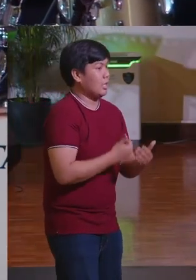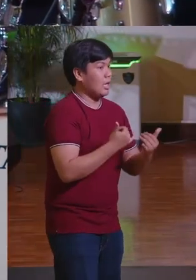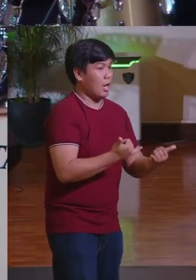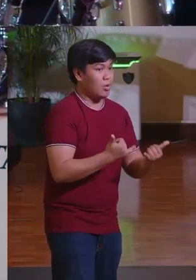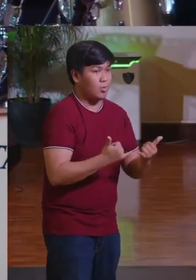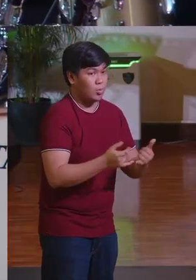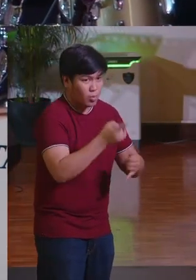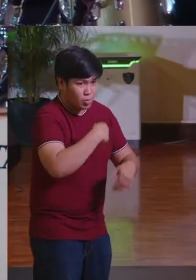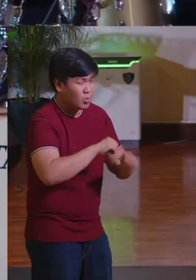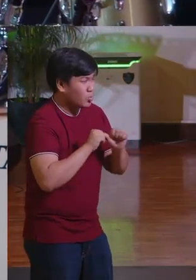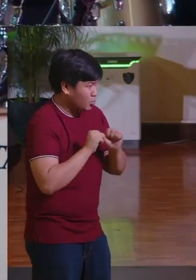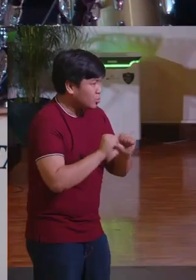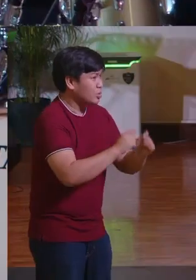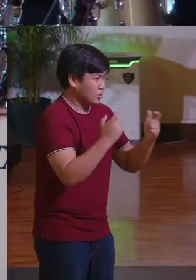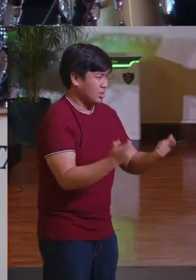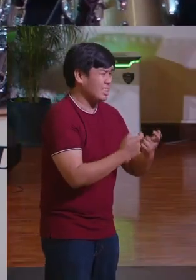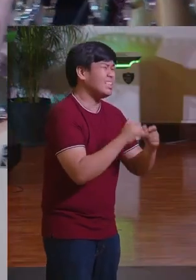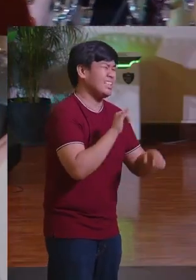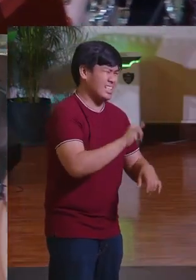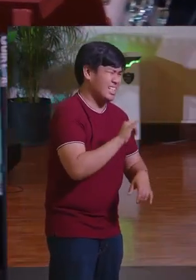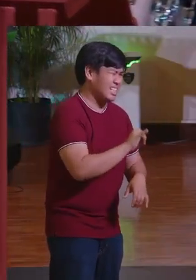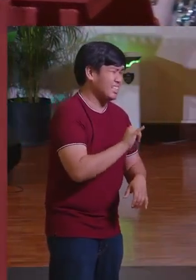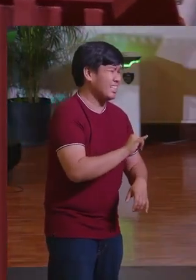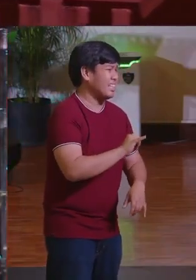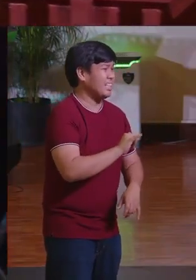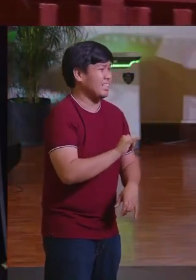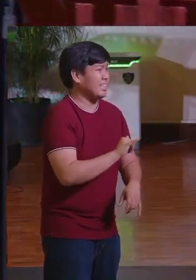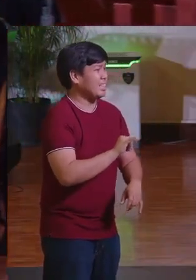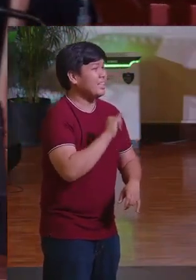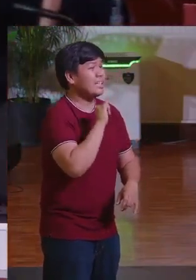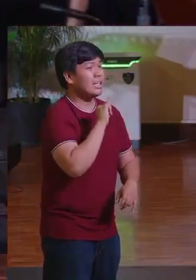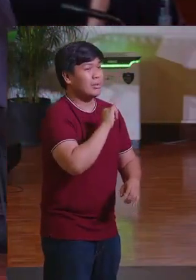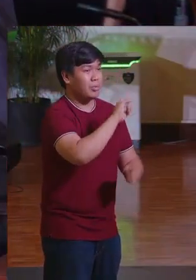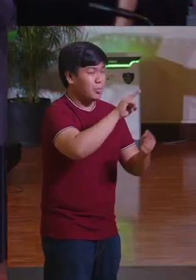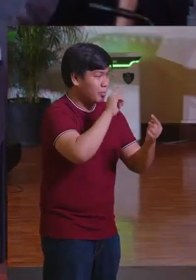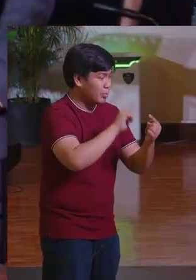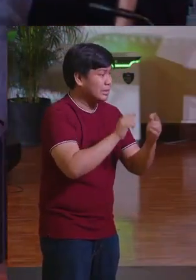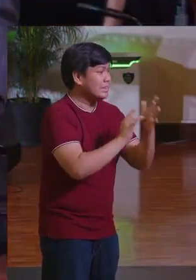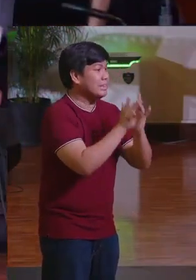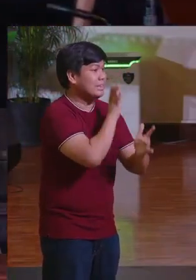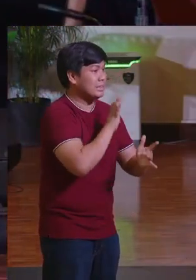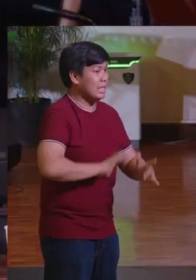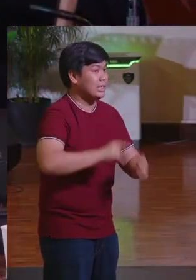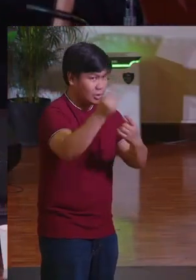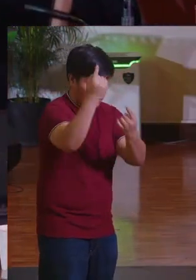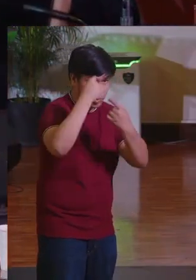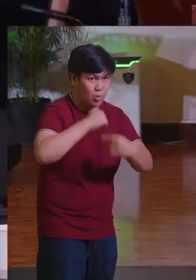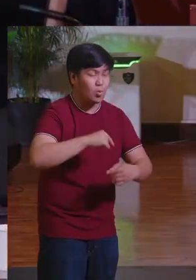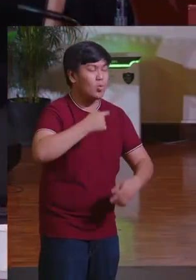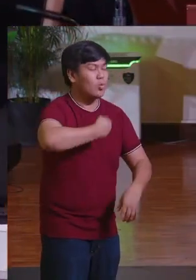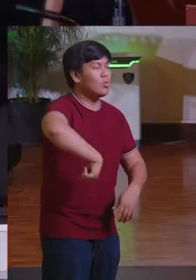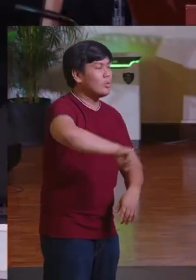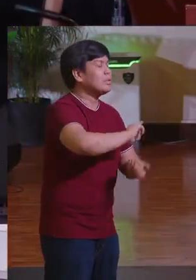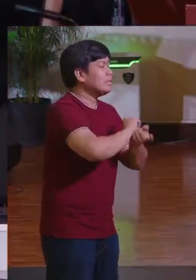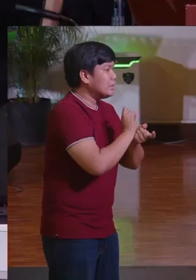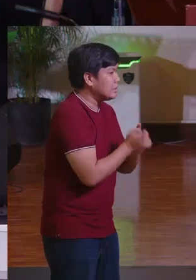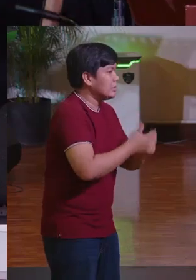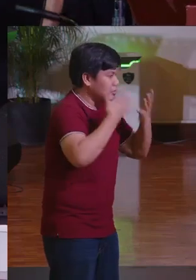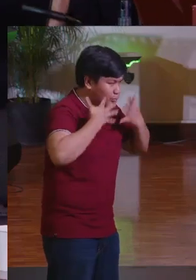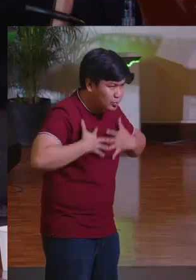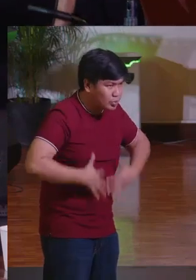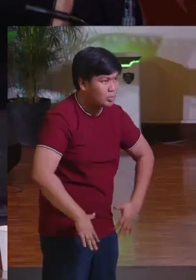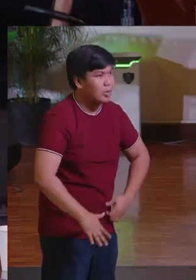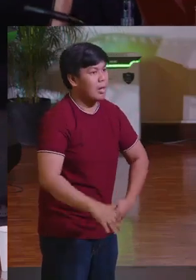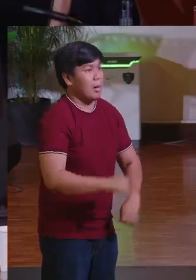Magkakasala pa rin, sasablay pa rin, kasi hanggat hindi bumabalik si Kristo at dadamitan tayo ng glorious body, hanggat hindi